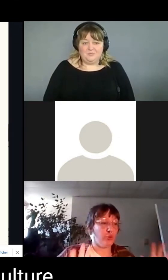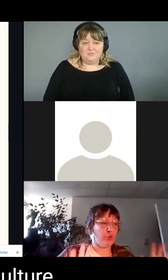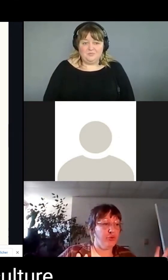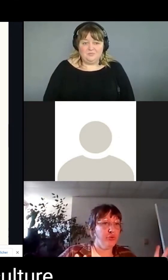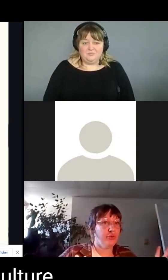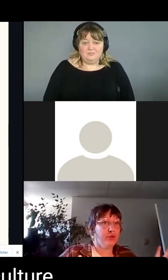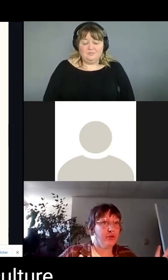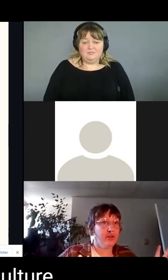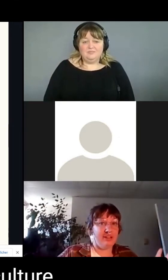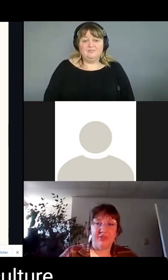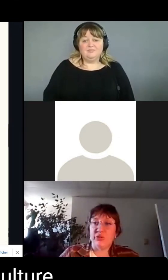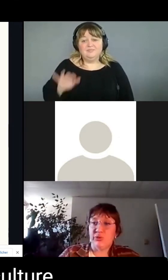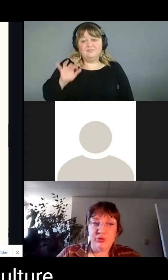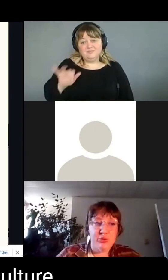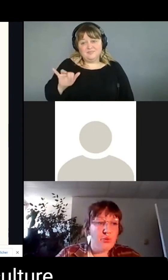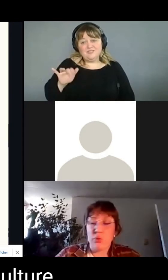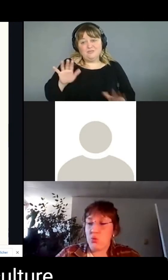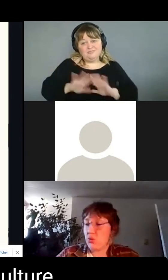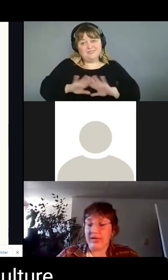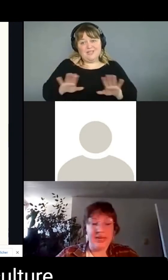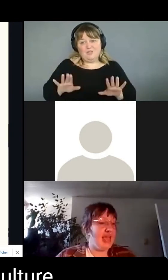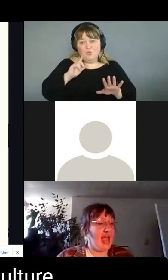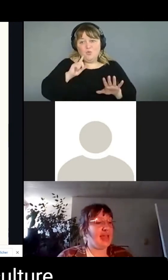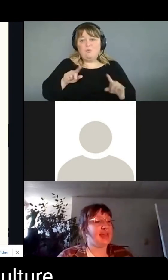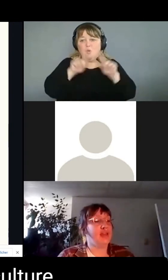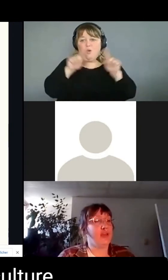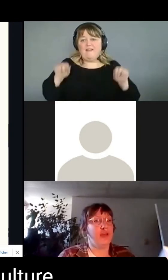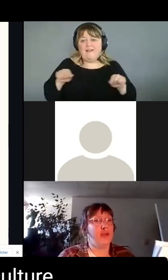C'est ce qui conclut la fiche de culture pour